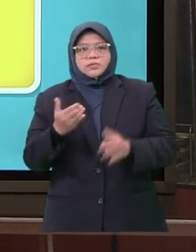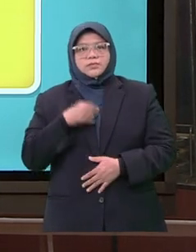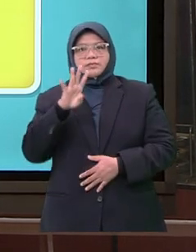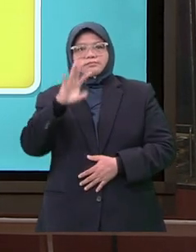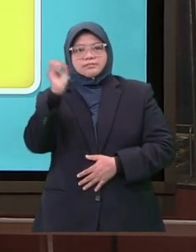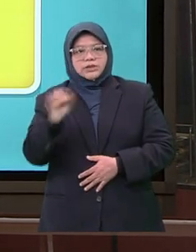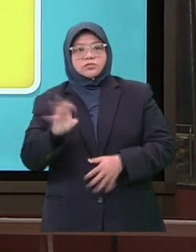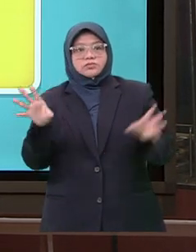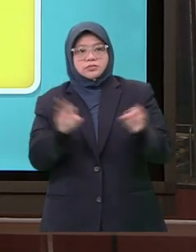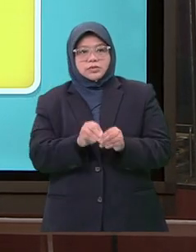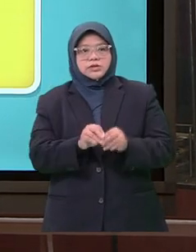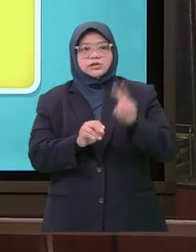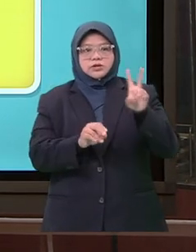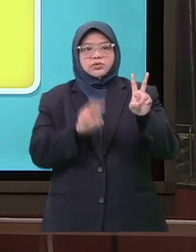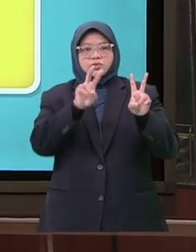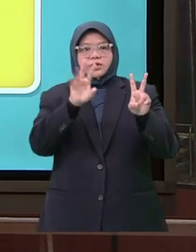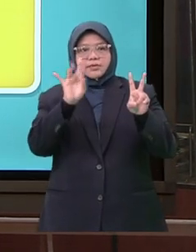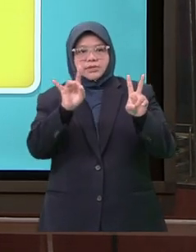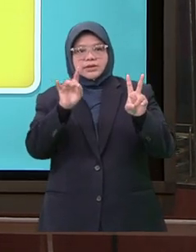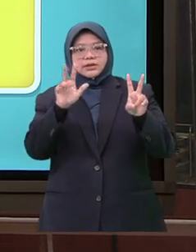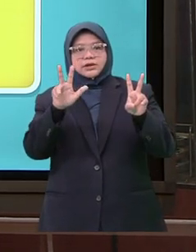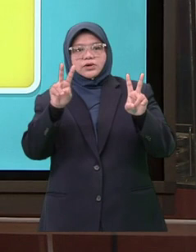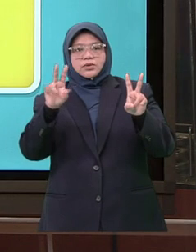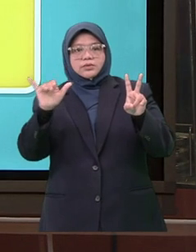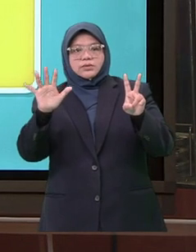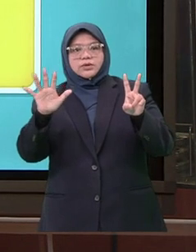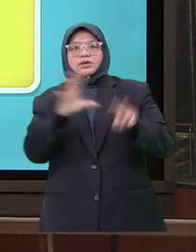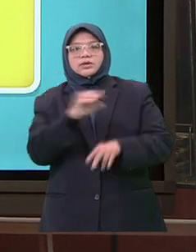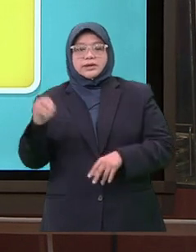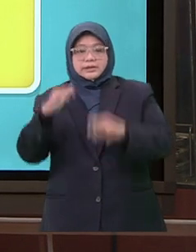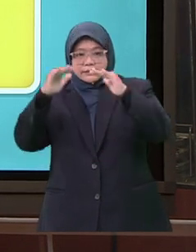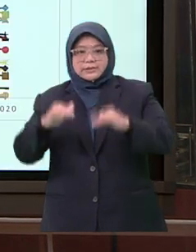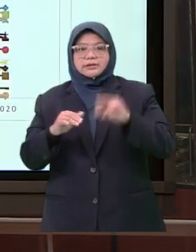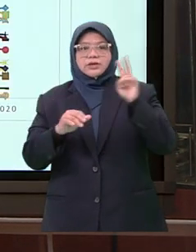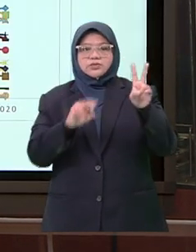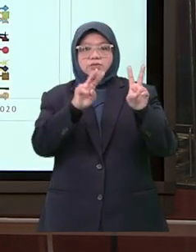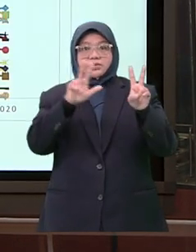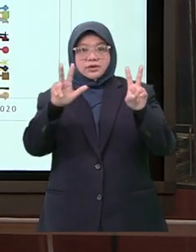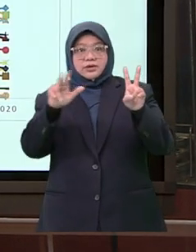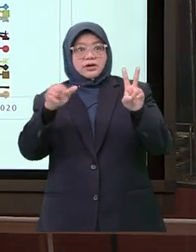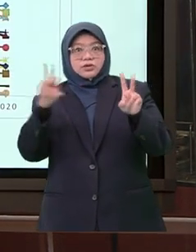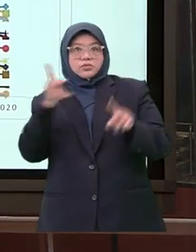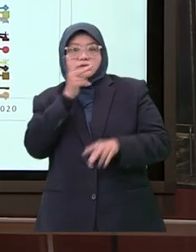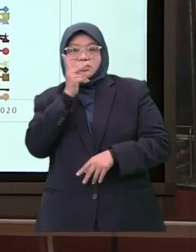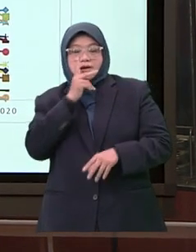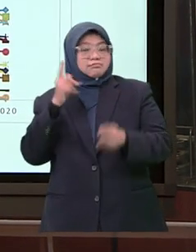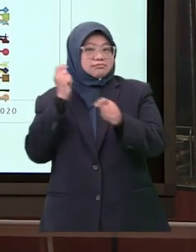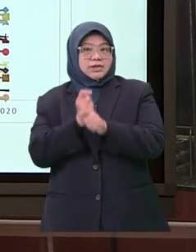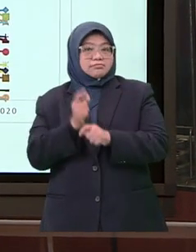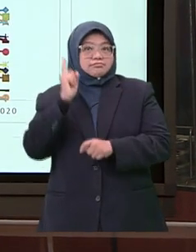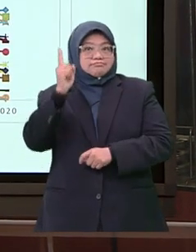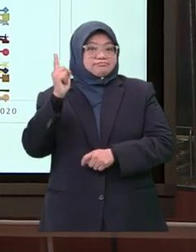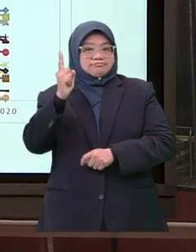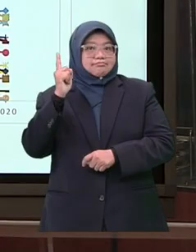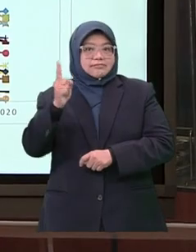daripada jumlah sekitar 128.000 kepada 10023.000 bukanlah negeri satu-satunya